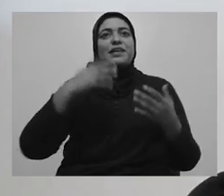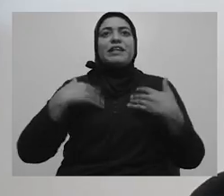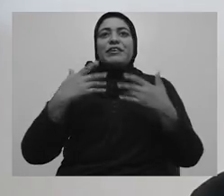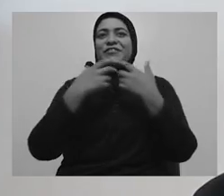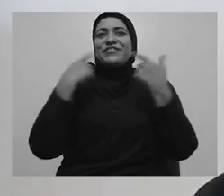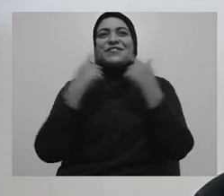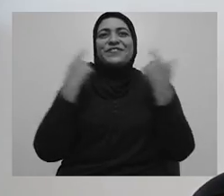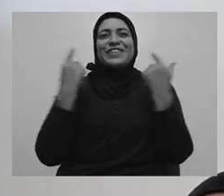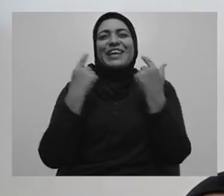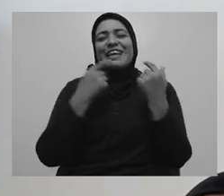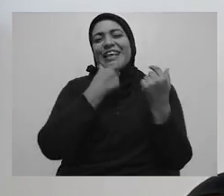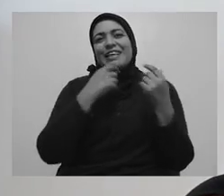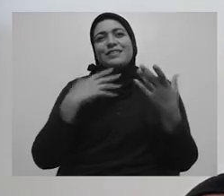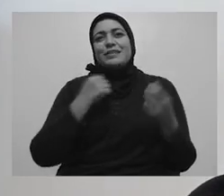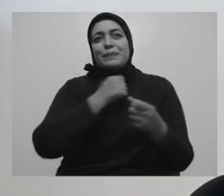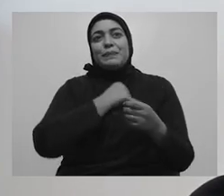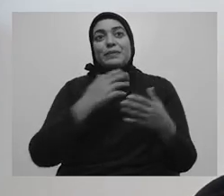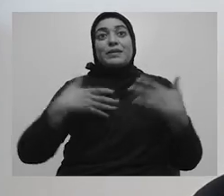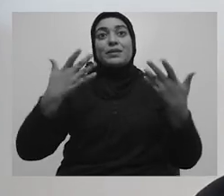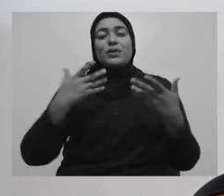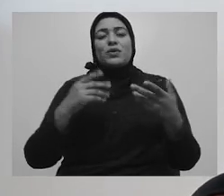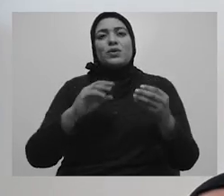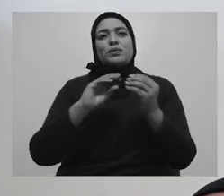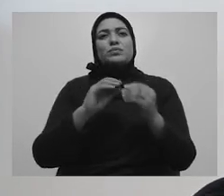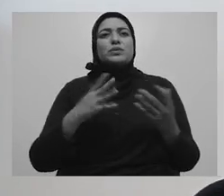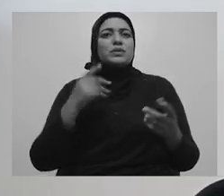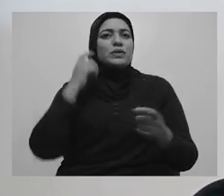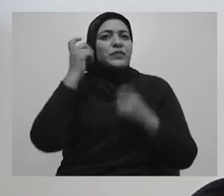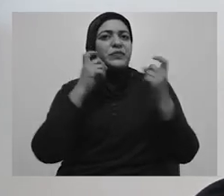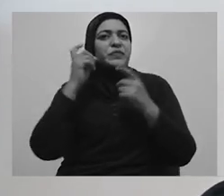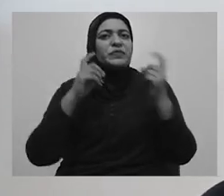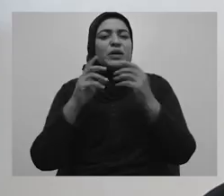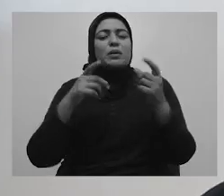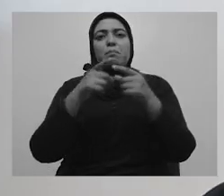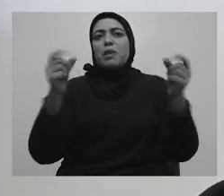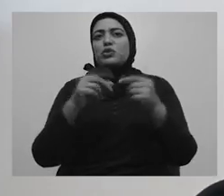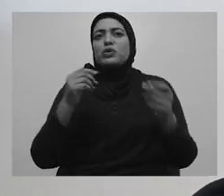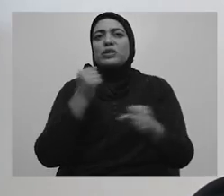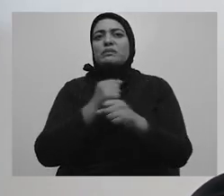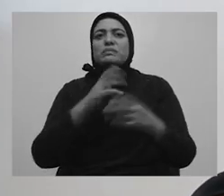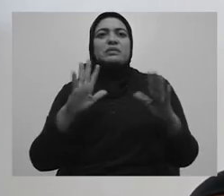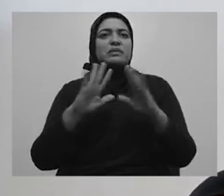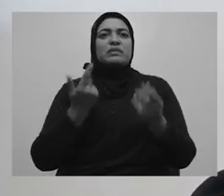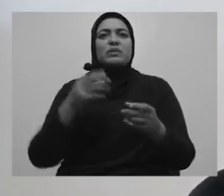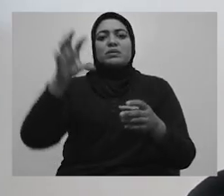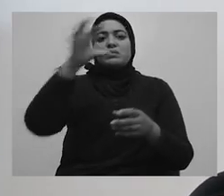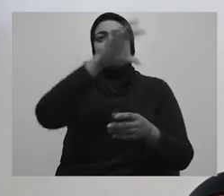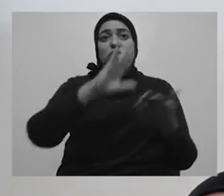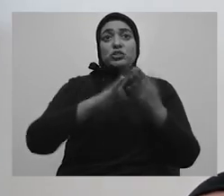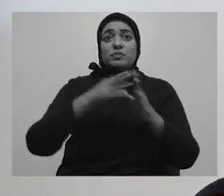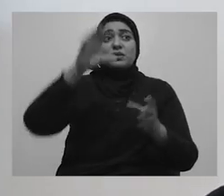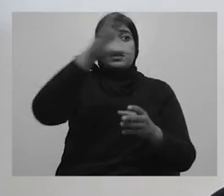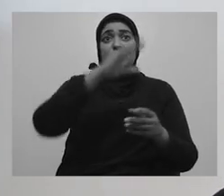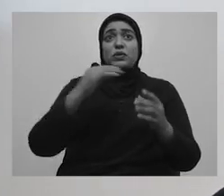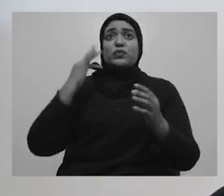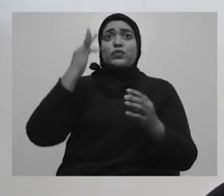تلمينا باش نفكروا في فكره مشروع. كل واحد جاي يلهث من بلاصه، كل واحد تاعب من شيره. سالنا بعضنا قلنا